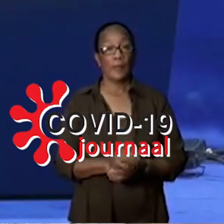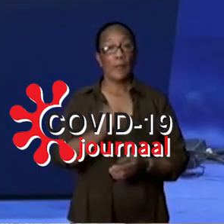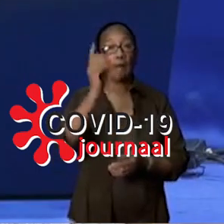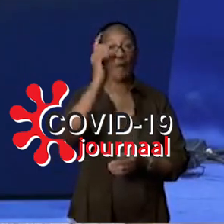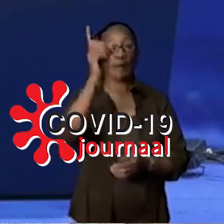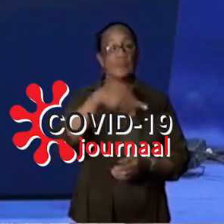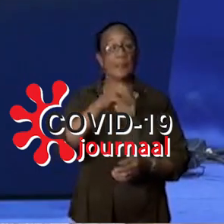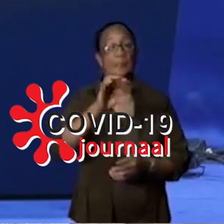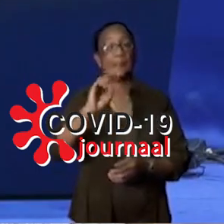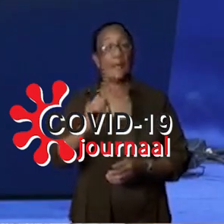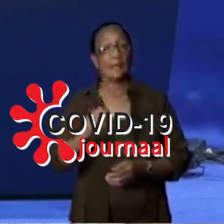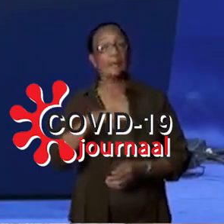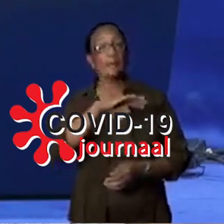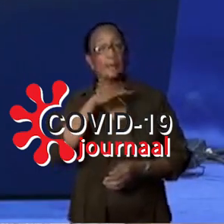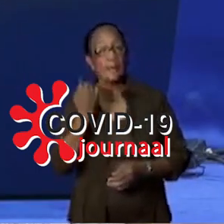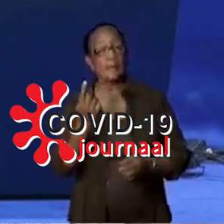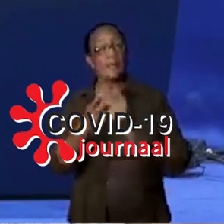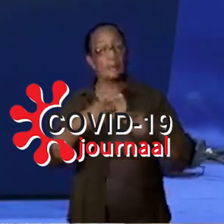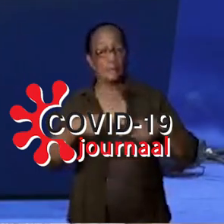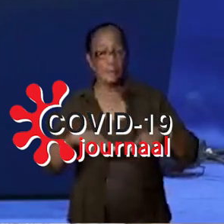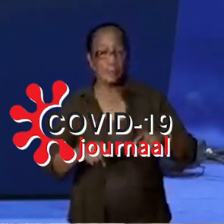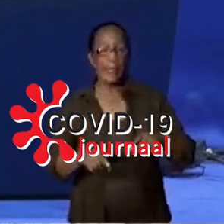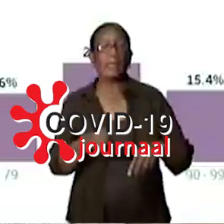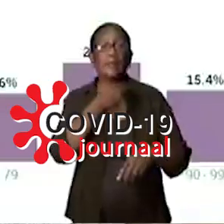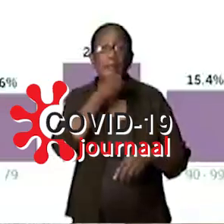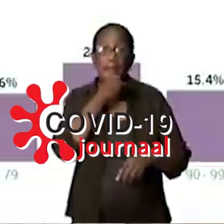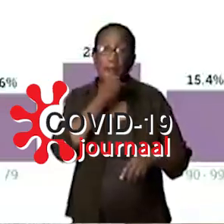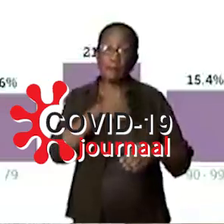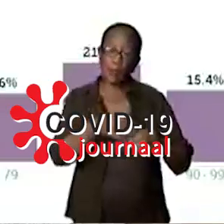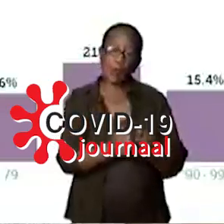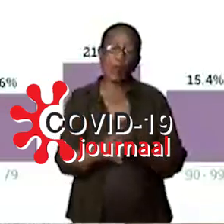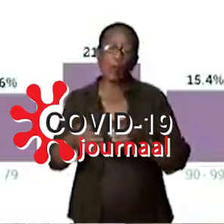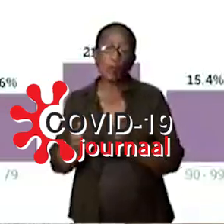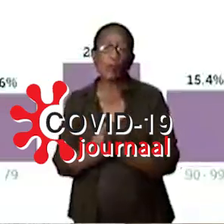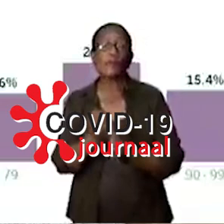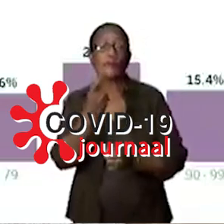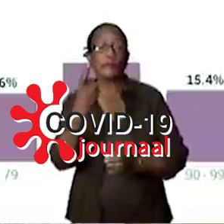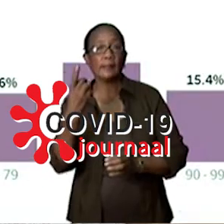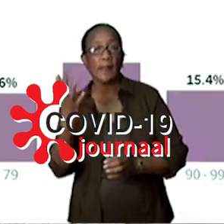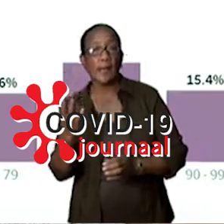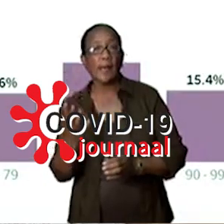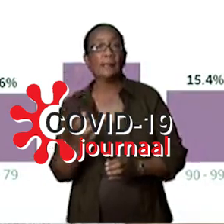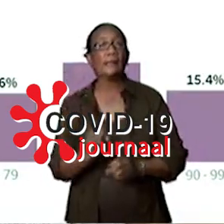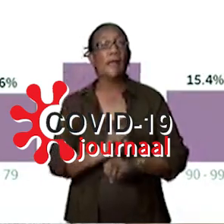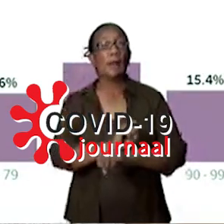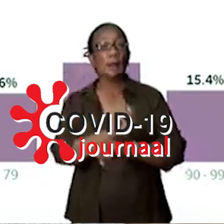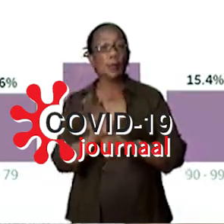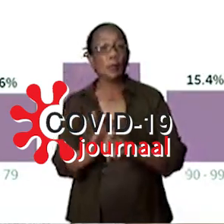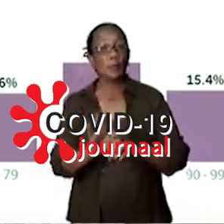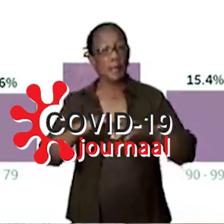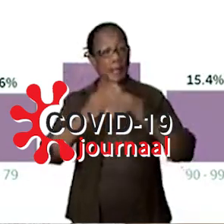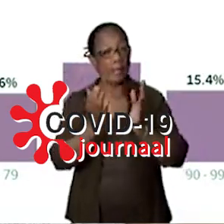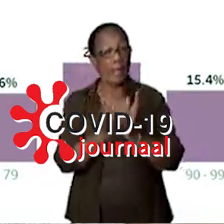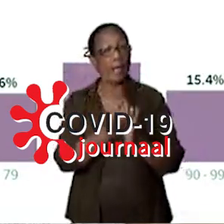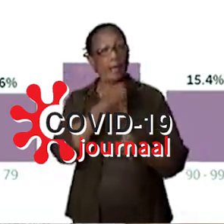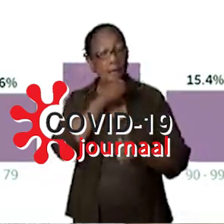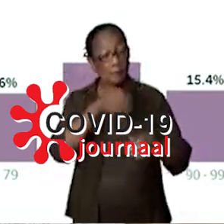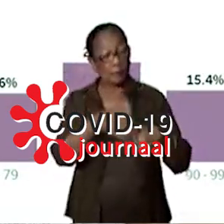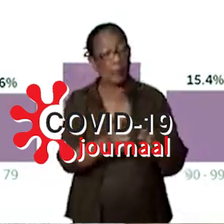Percentage van sterfte in de verschillende leeftijdsgroepen van het aantal positieven in de leeftijdsgroepen. Dus in alle